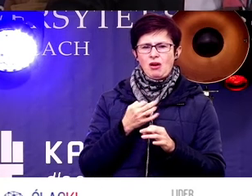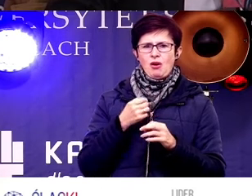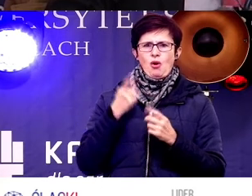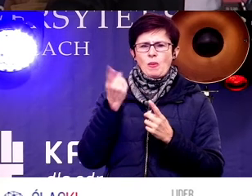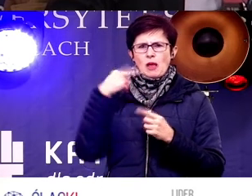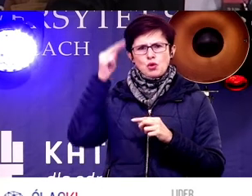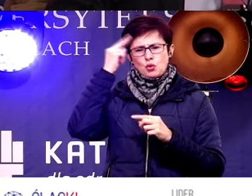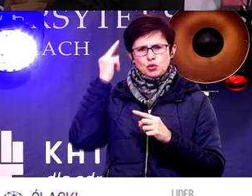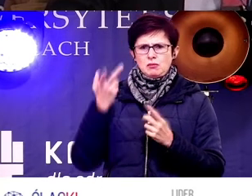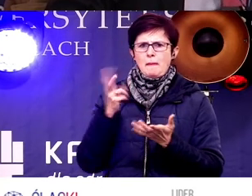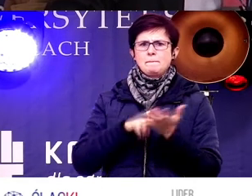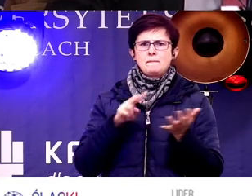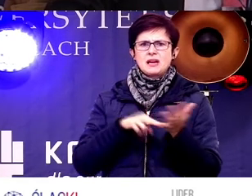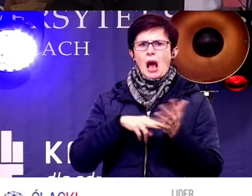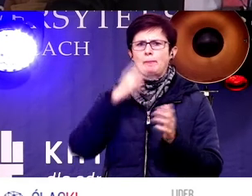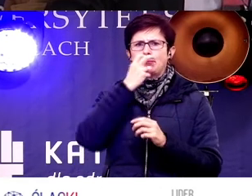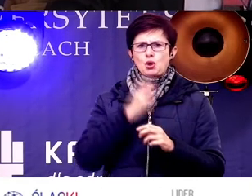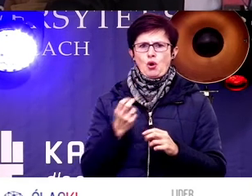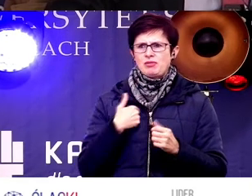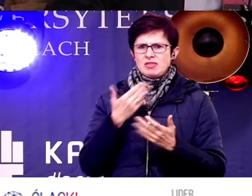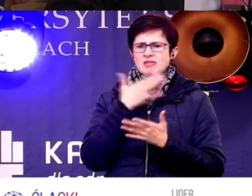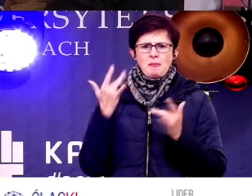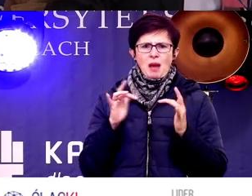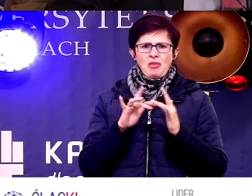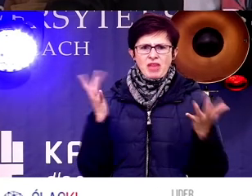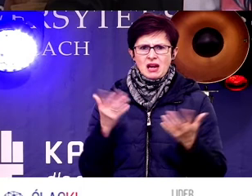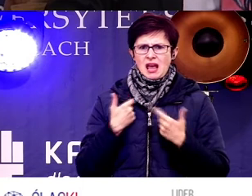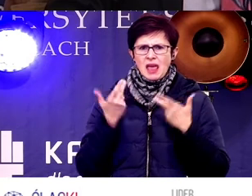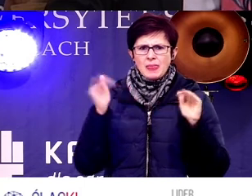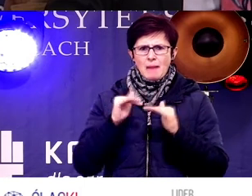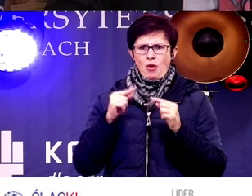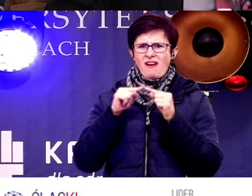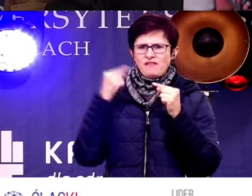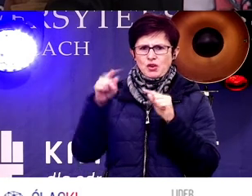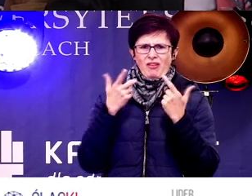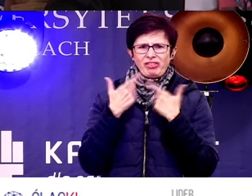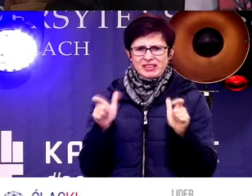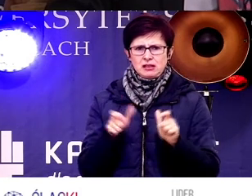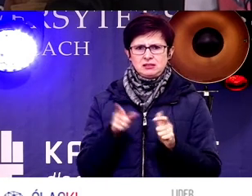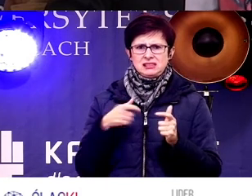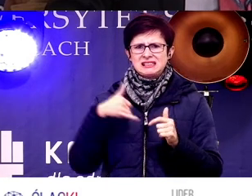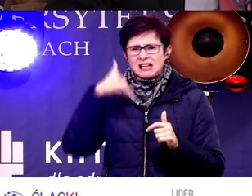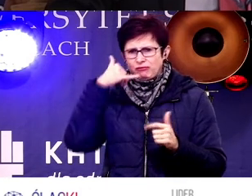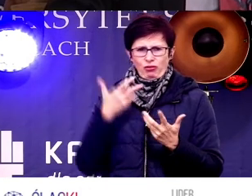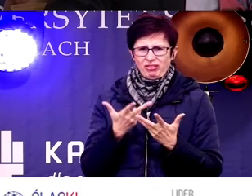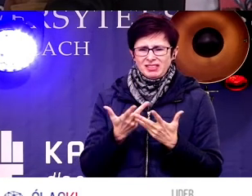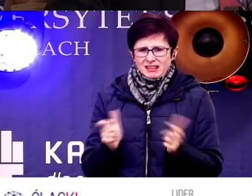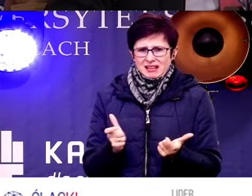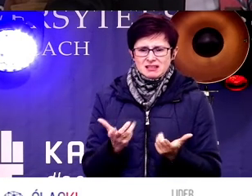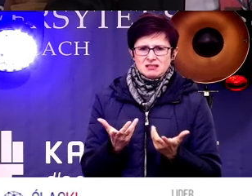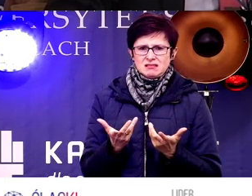przykład jest brak prądu przez 3 dni, nie mamy internetu i nie możemy wysłać nic, nie możemy nas zadzwonić. W